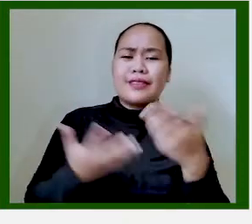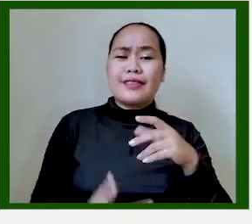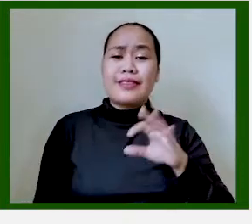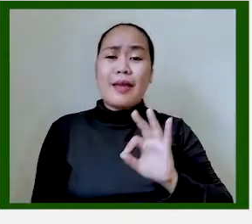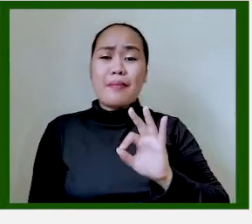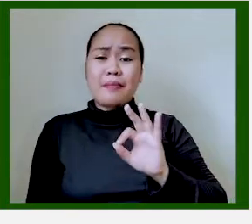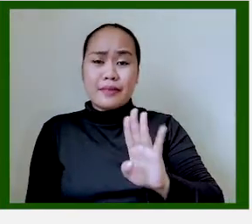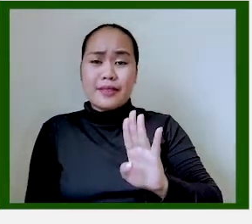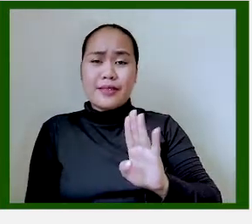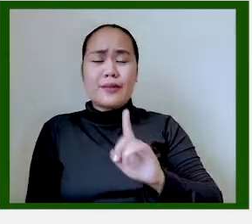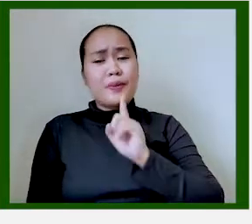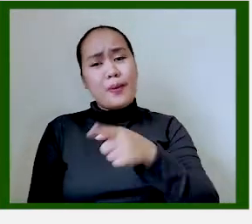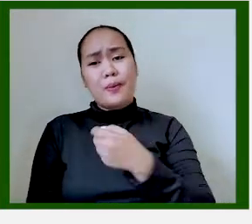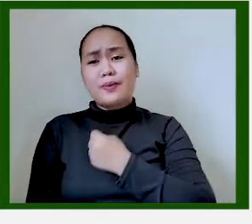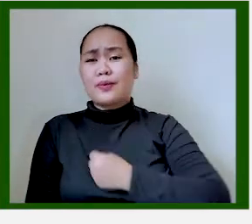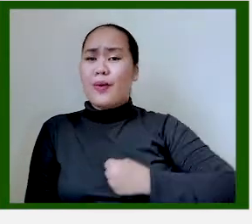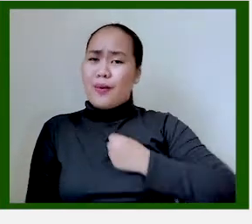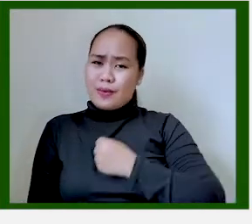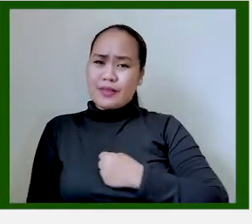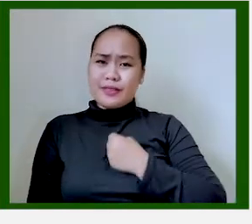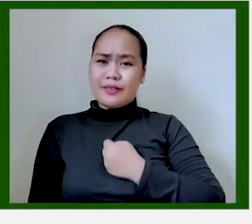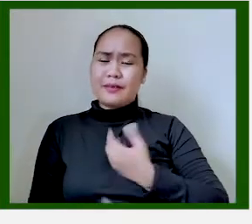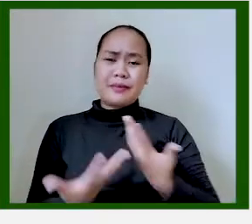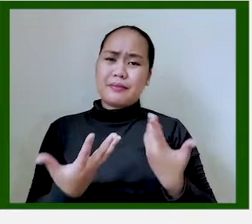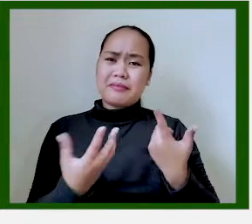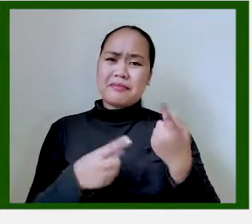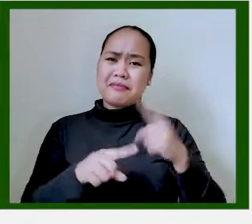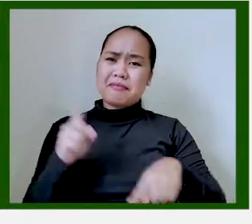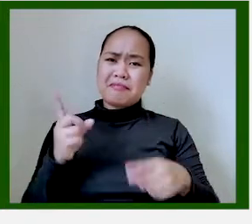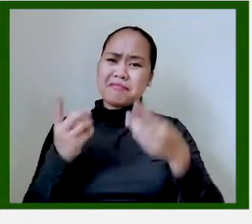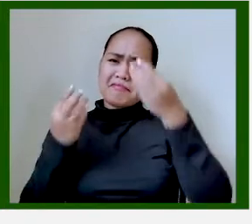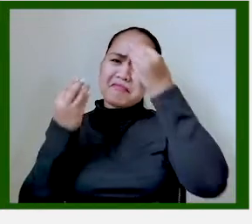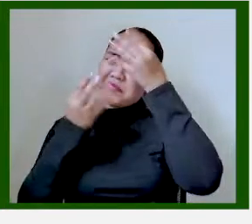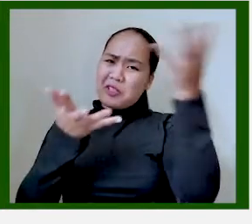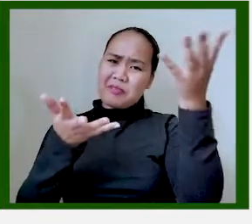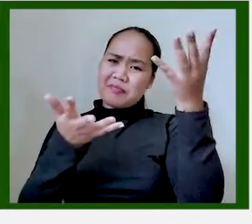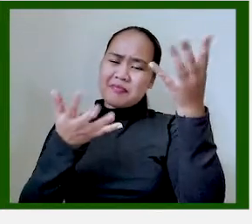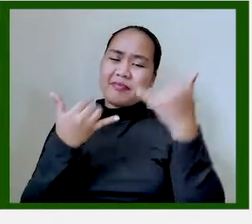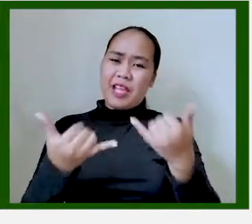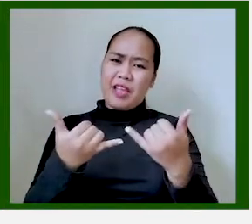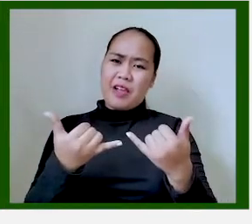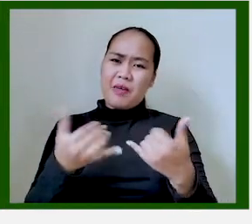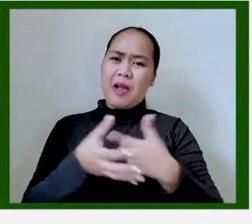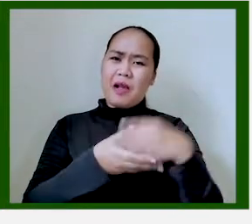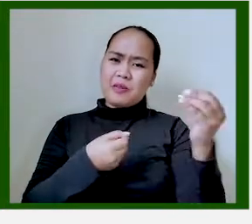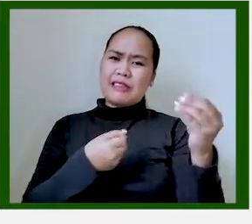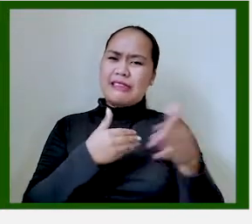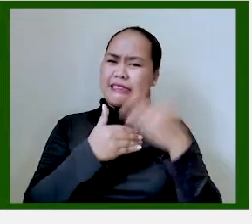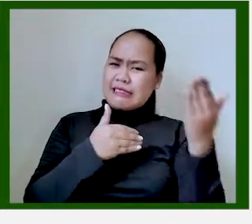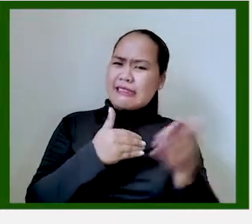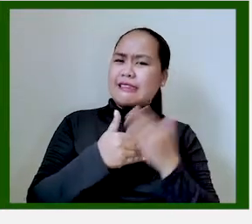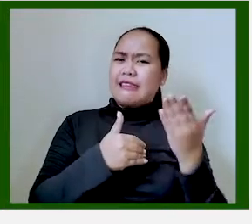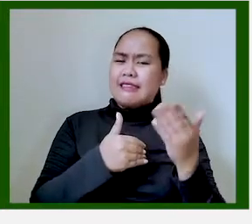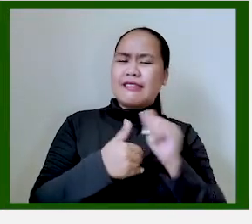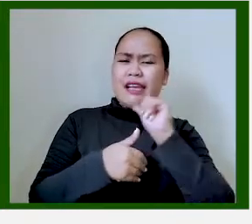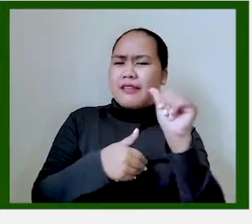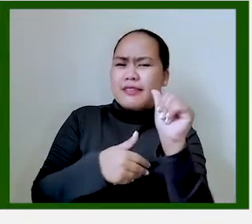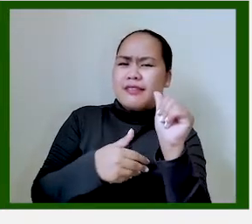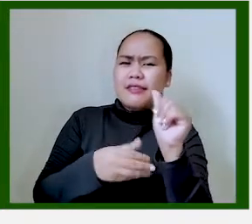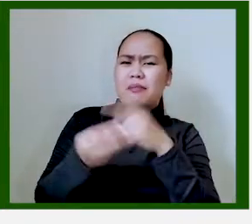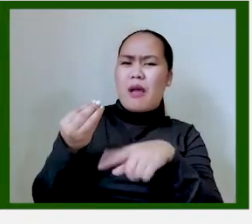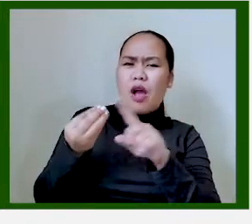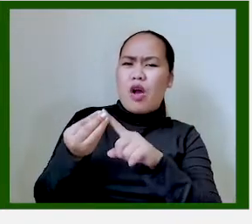no. Pero we cannot just give information out just like that. No? Hindi naman po ito dahil sa lack of